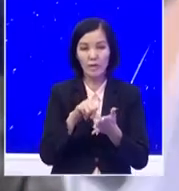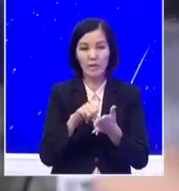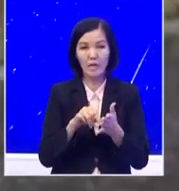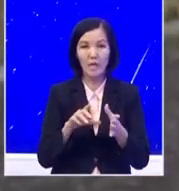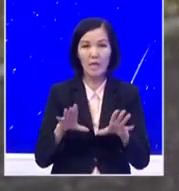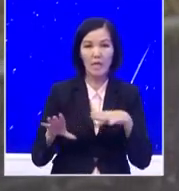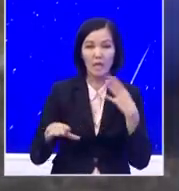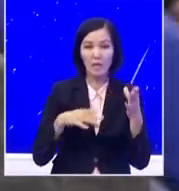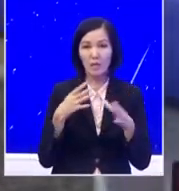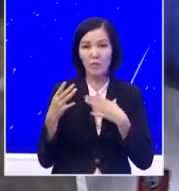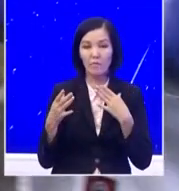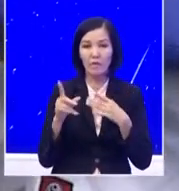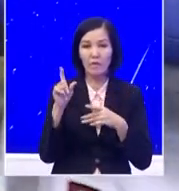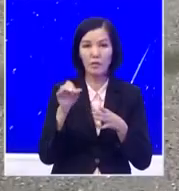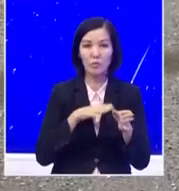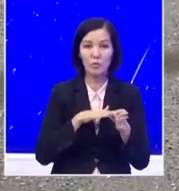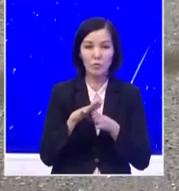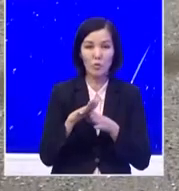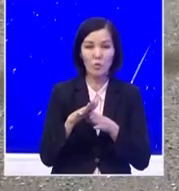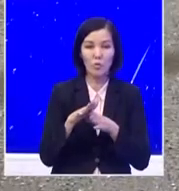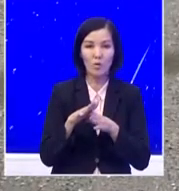девушка выкладывается на все 100.